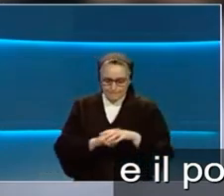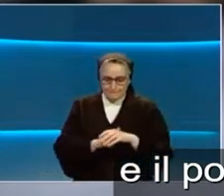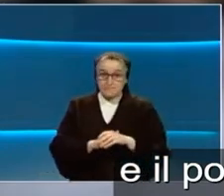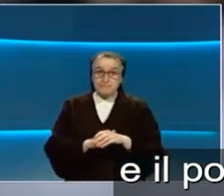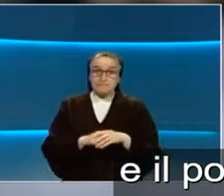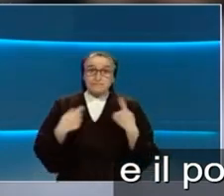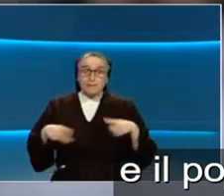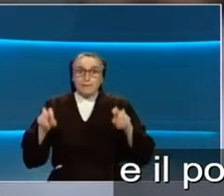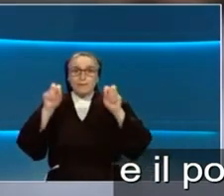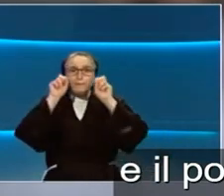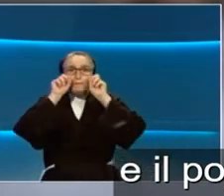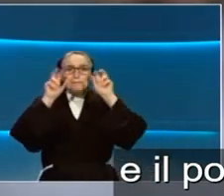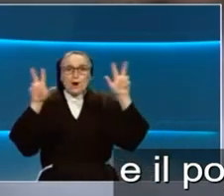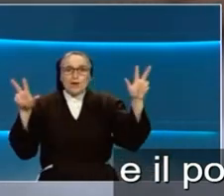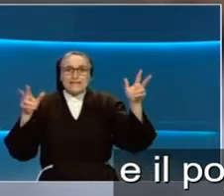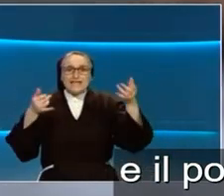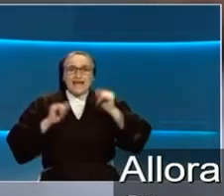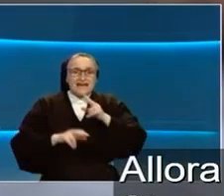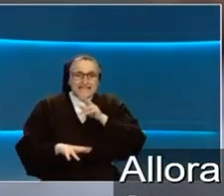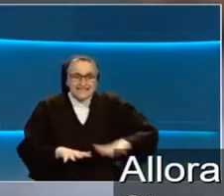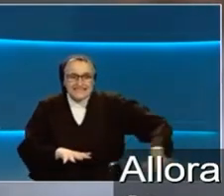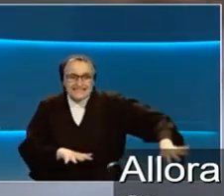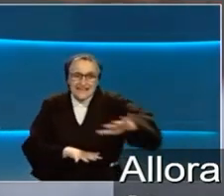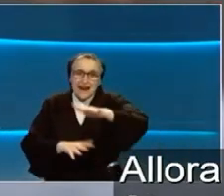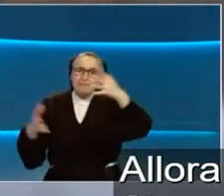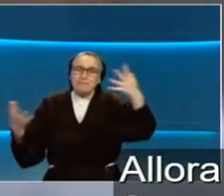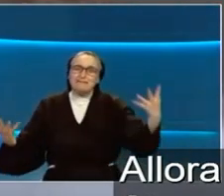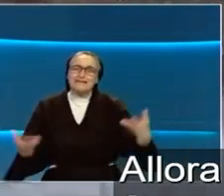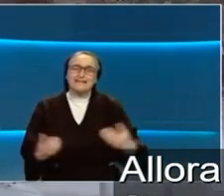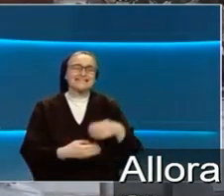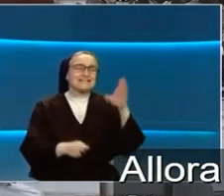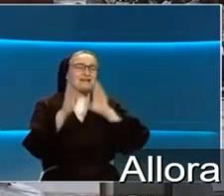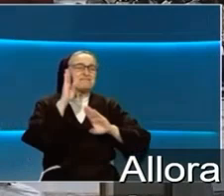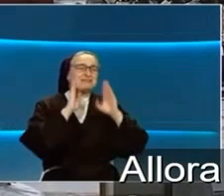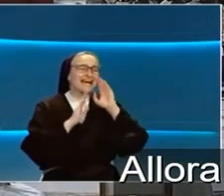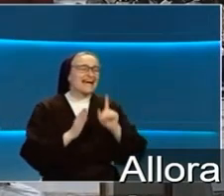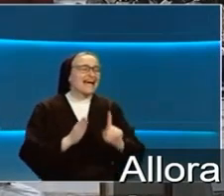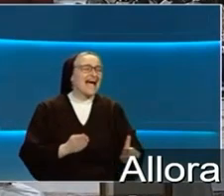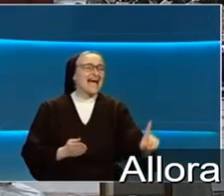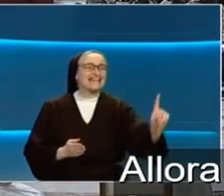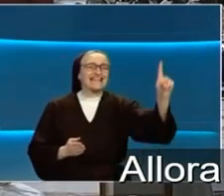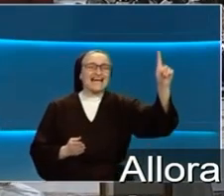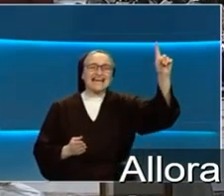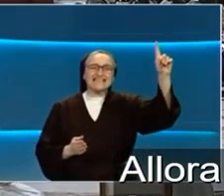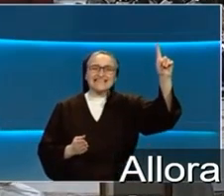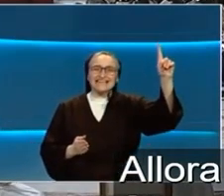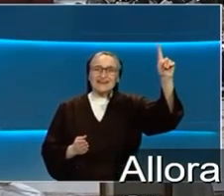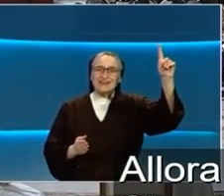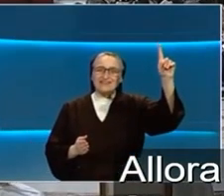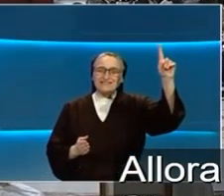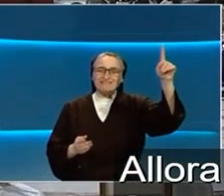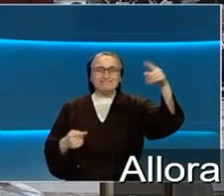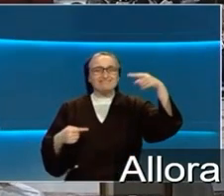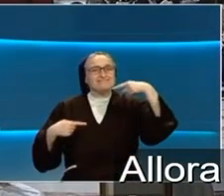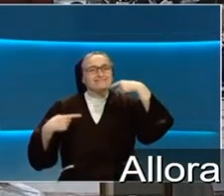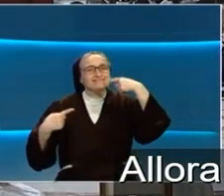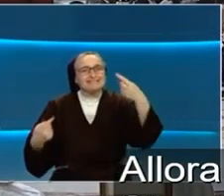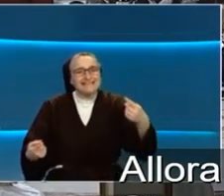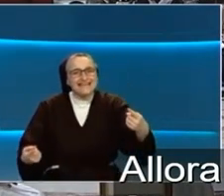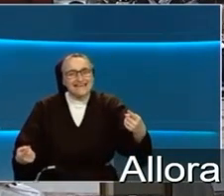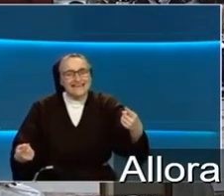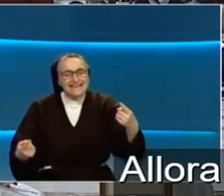Allora Mosè e i figli di Israele cantarono questo canto al Signore e